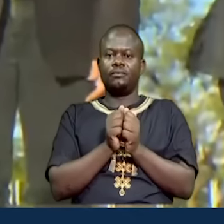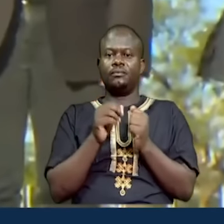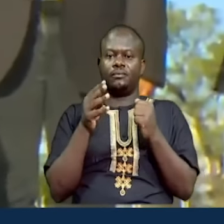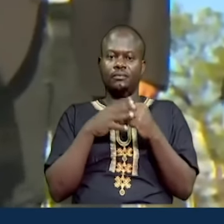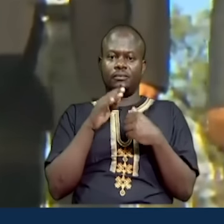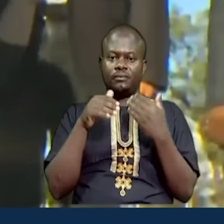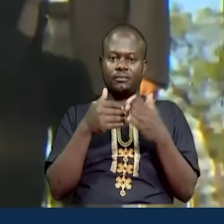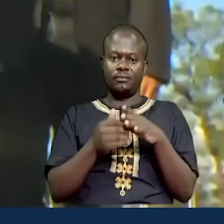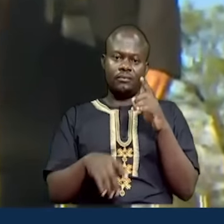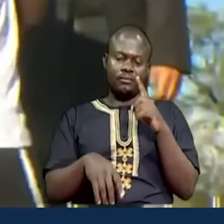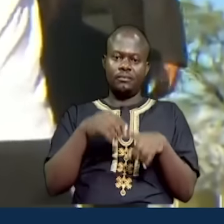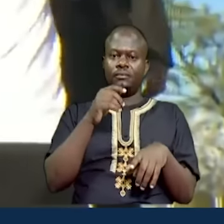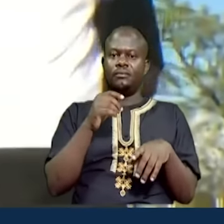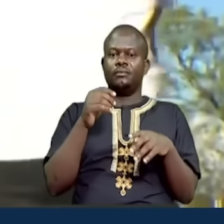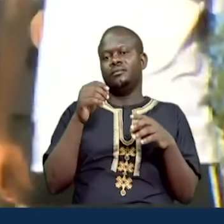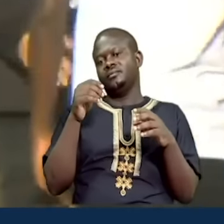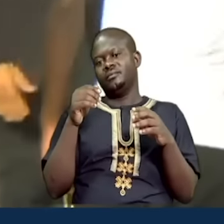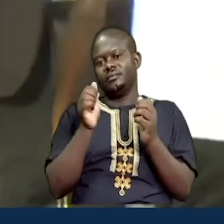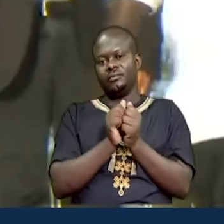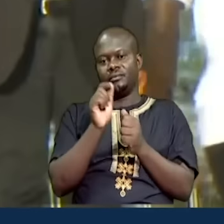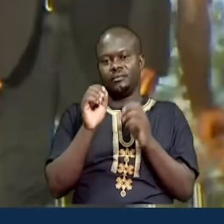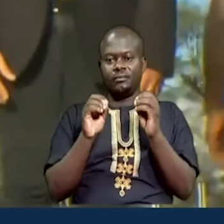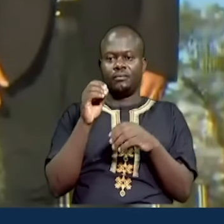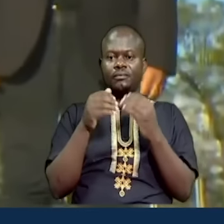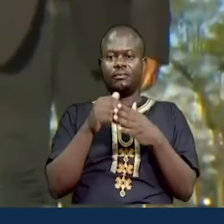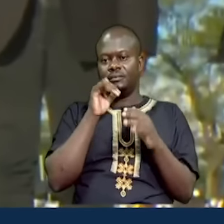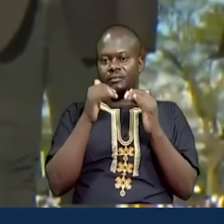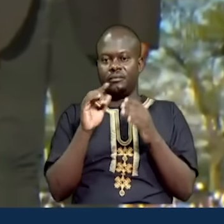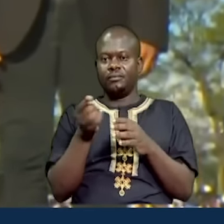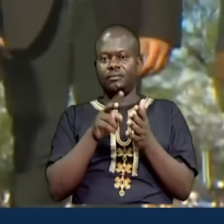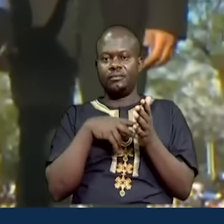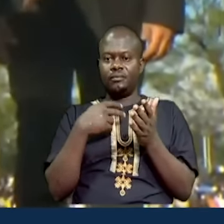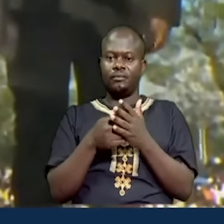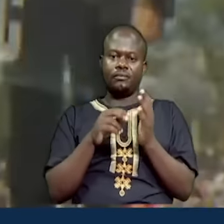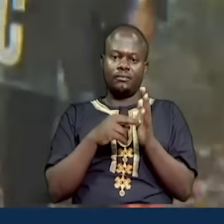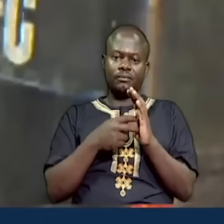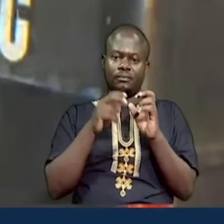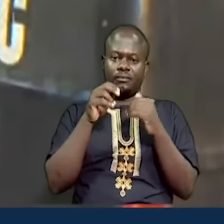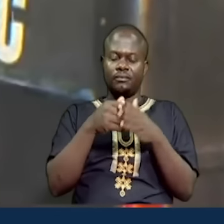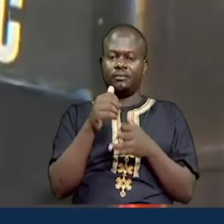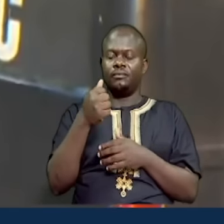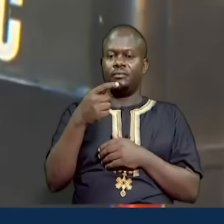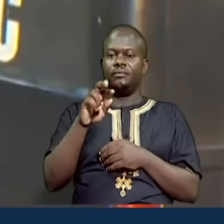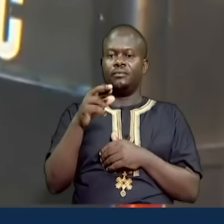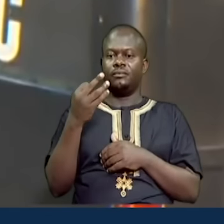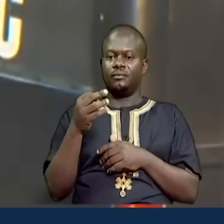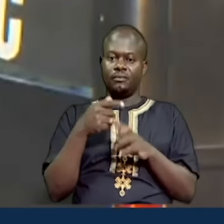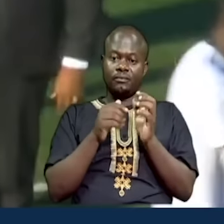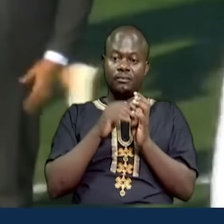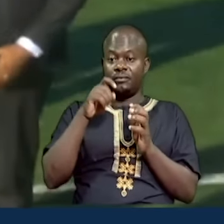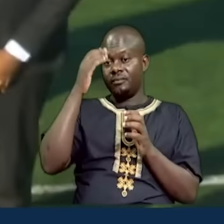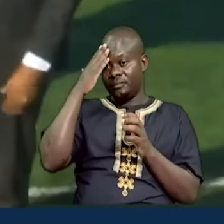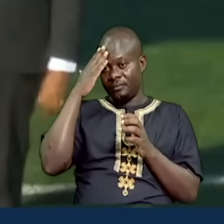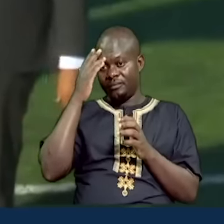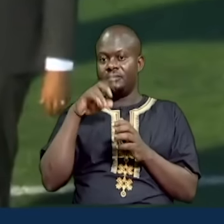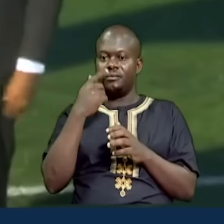mu mikino 19 yose yarayitsinze inganya 11 na mukino numwe yigeze itsindwa bivuze yuko APR yatwaye igikombe ariko twagomba kumenya